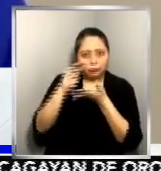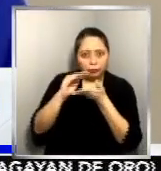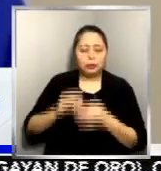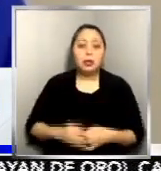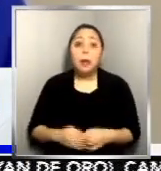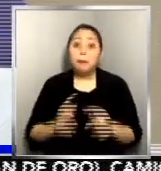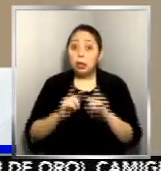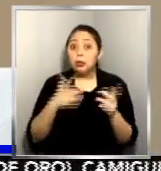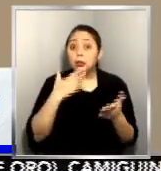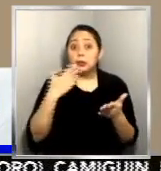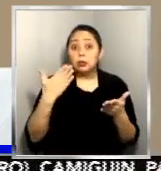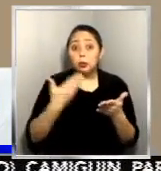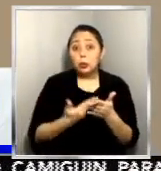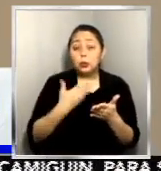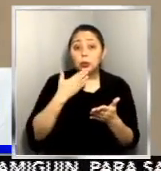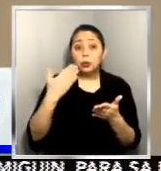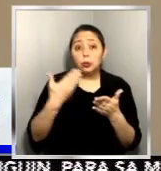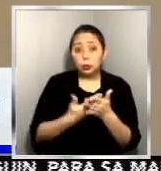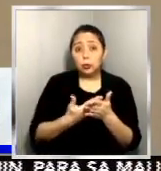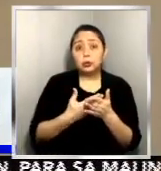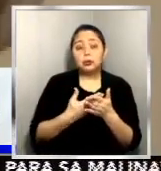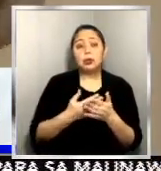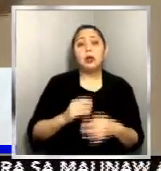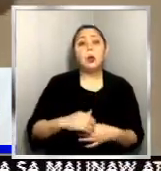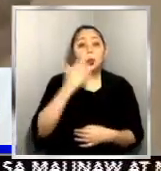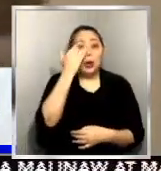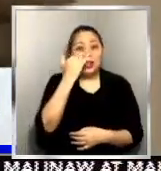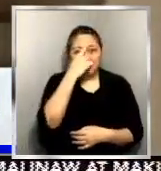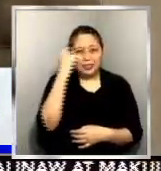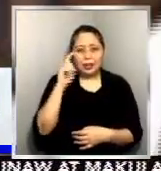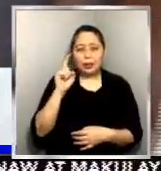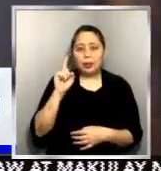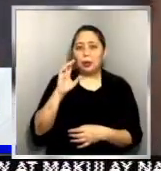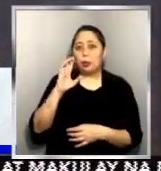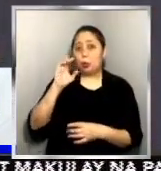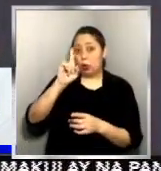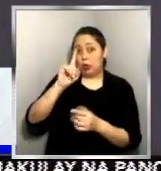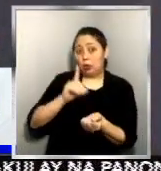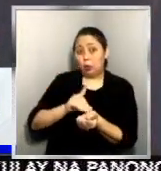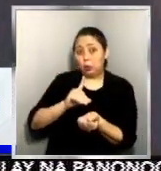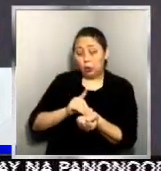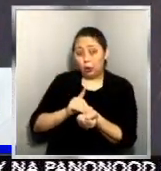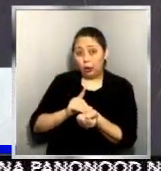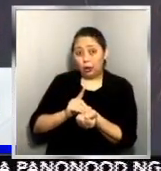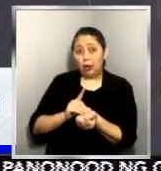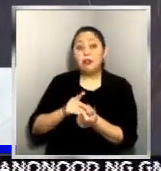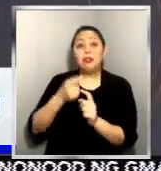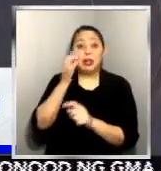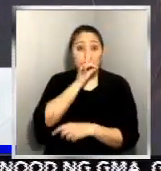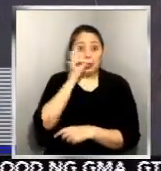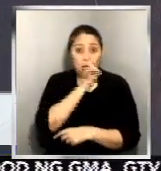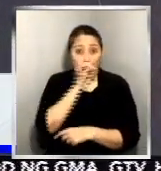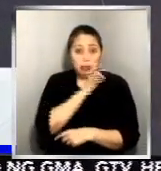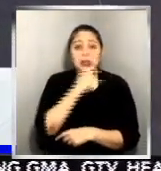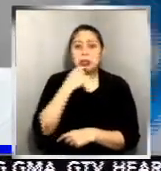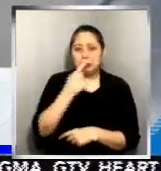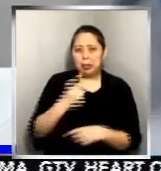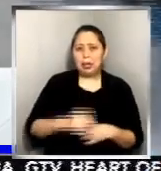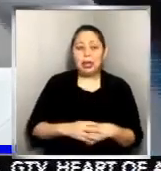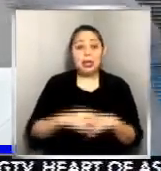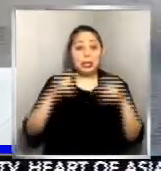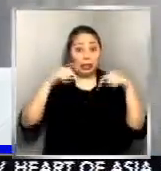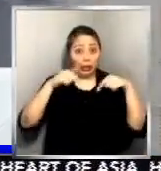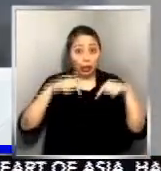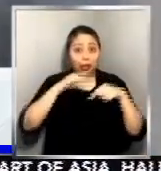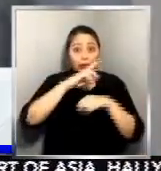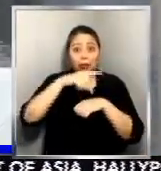Ron Jean Solante, isang Pinoy na infectious disease expert, kahit pa karamihan ang nabakunahan sa Pilipinas, ibang brand ang gamit. Nitong